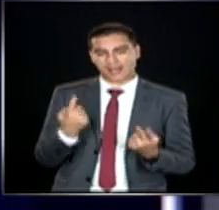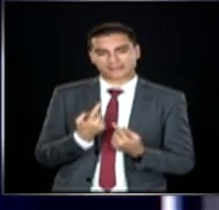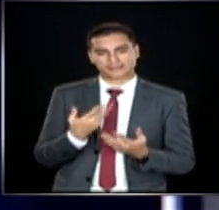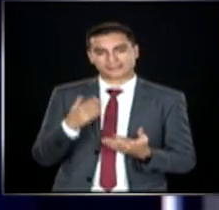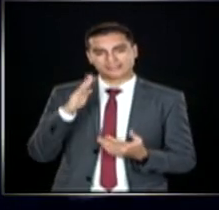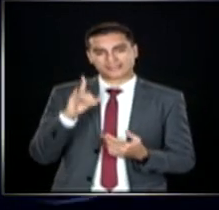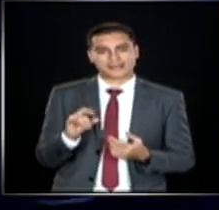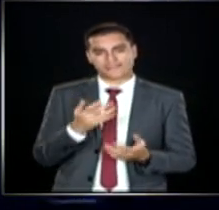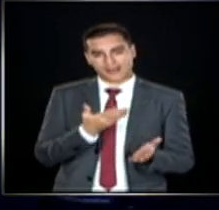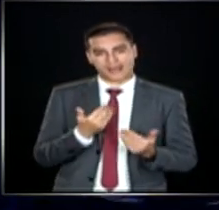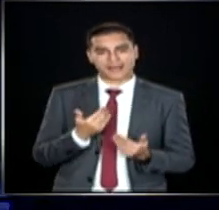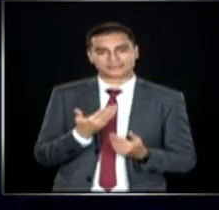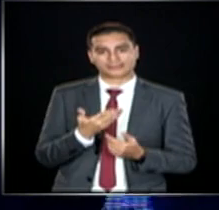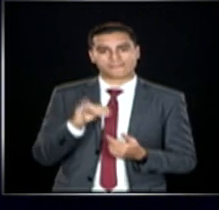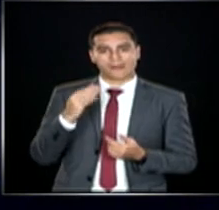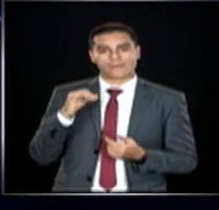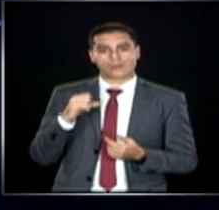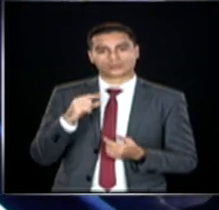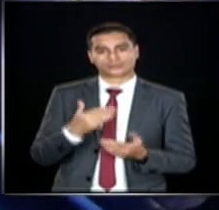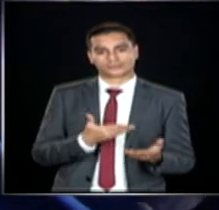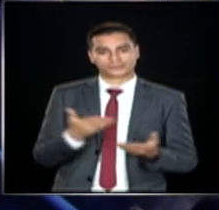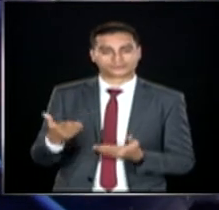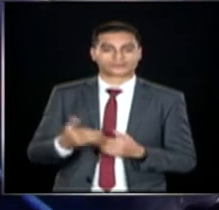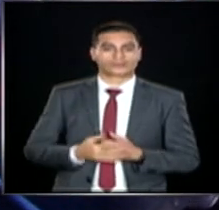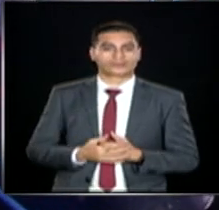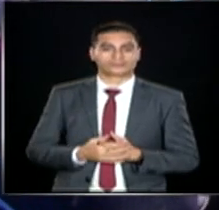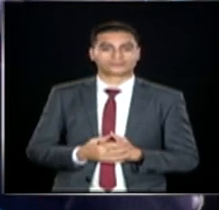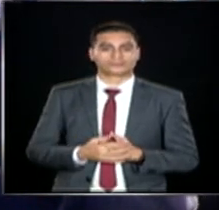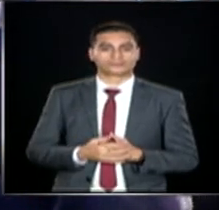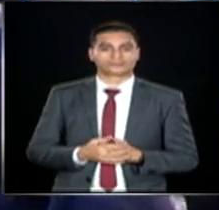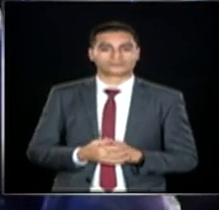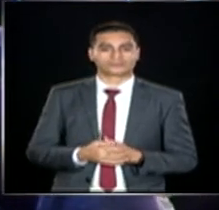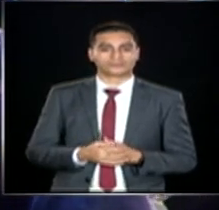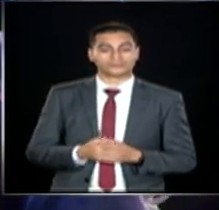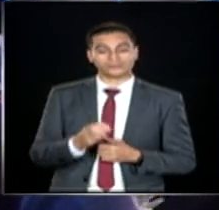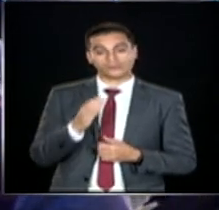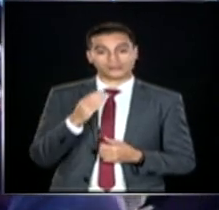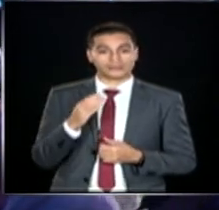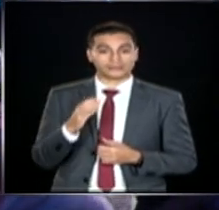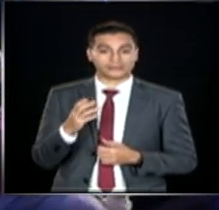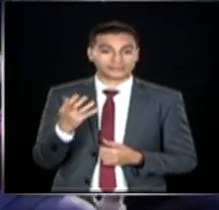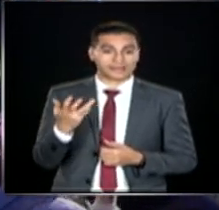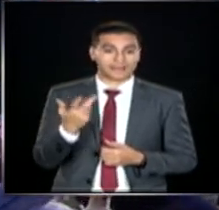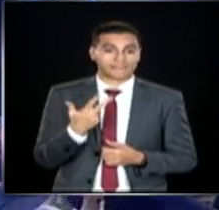سليم، عايزين محمود ينضم لينا. طبعا 3 إجابات صح.